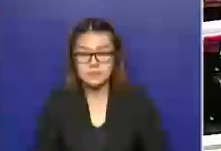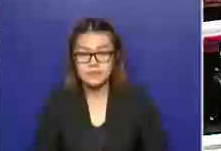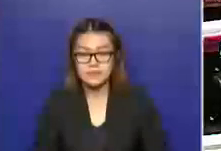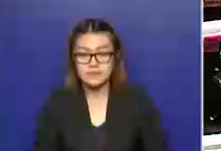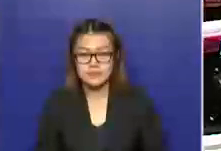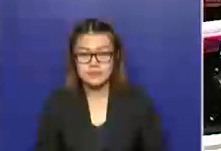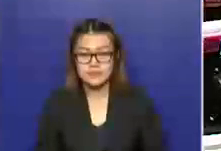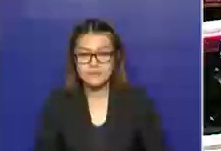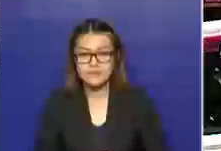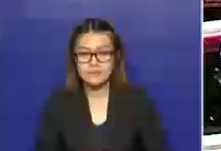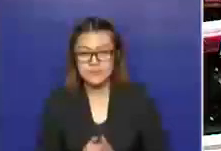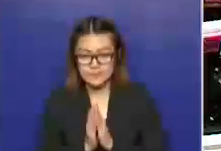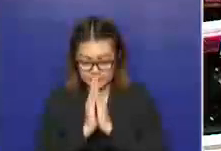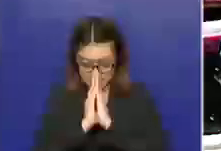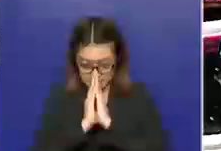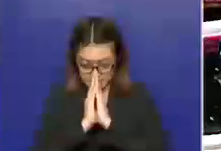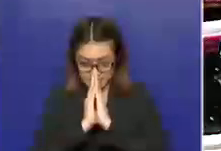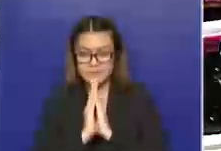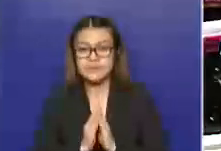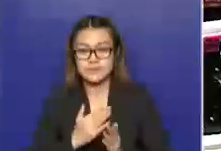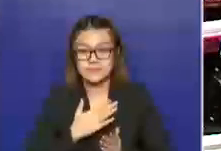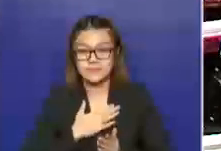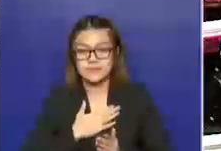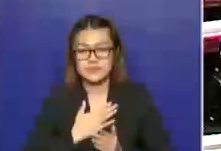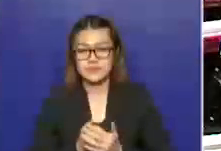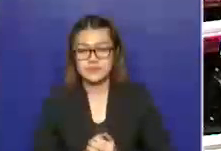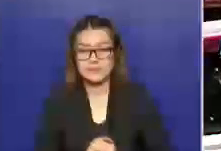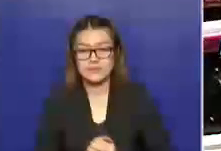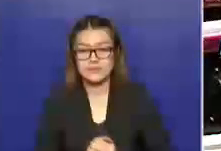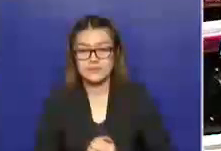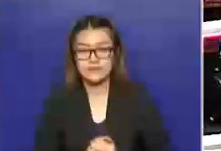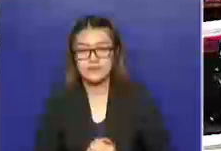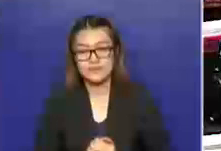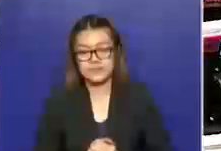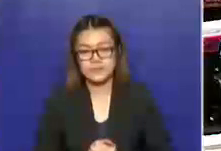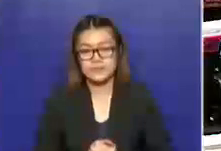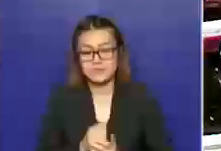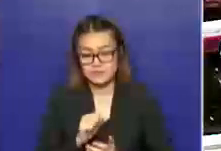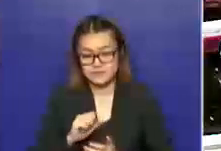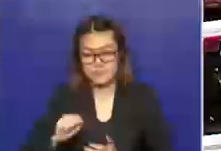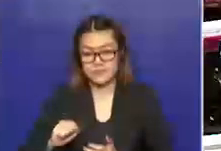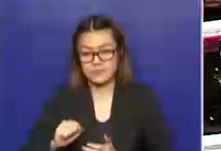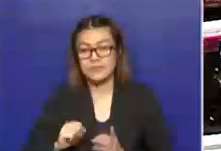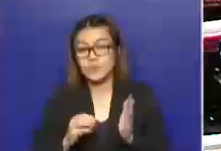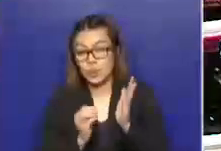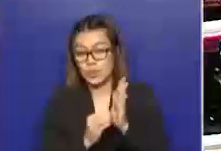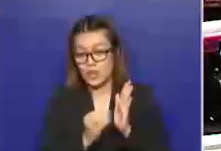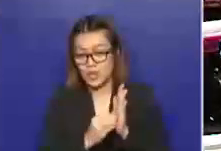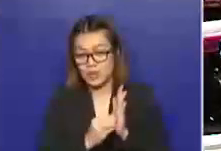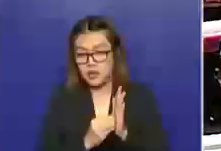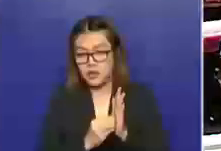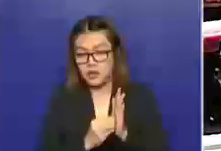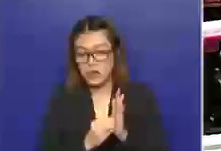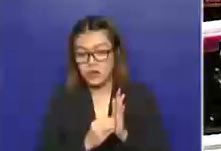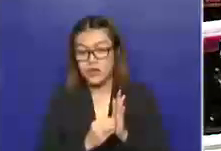ครับท่านประธานสภาที่เคารพผมนายท่านพิภพลิ้มจิตรกรสมาชิกสภาผู้แทนราษฎรแบบแบ่งเขตกรุงเทพมหานครธนบุรีคล